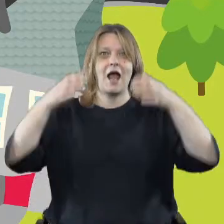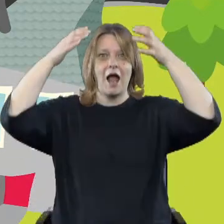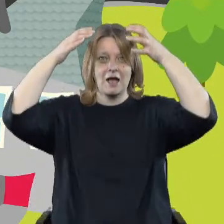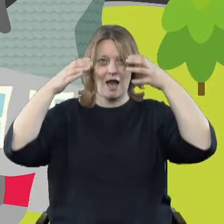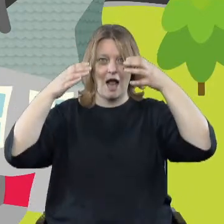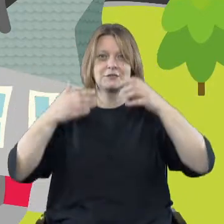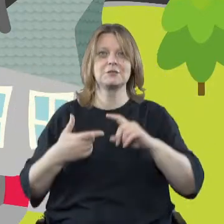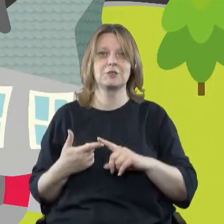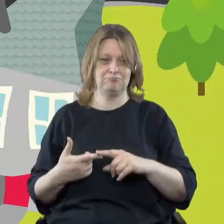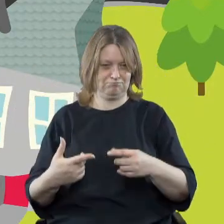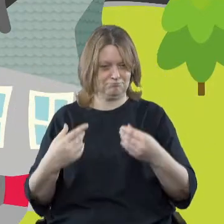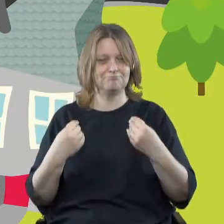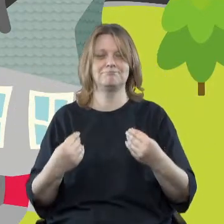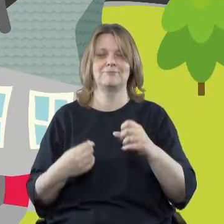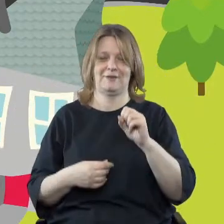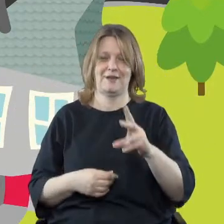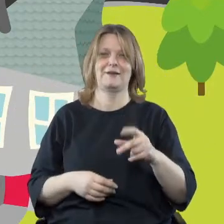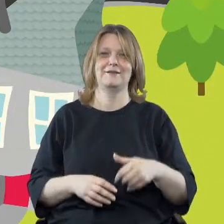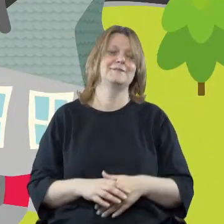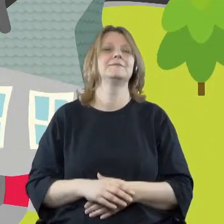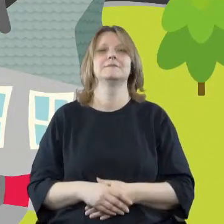Kask. Pięknie. Brawo. Jest kask. Druga rzecz. Druga rzecz.